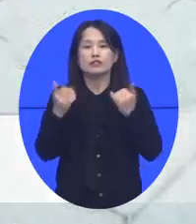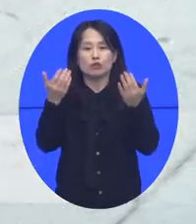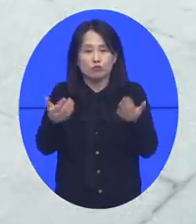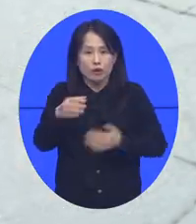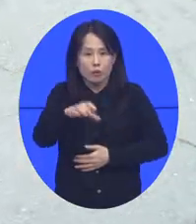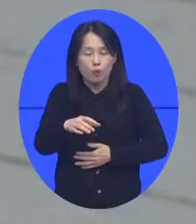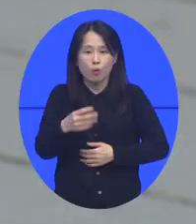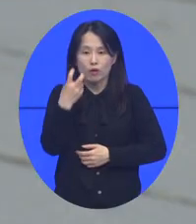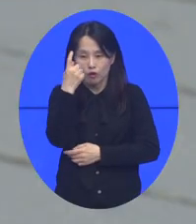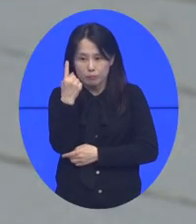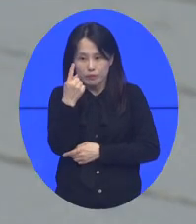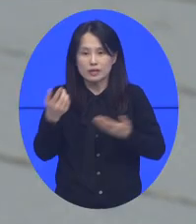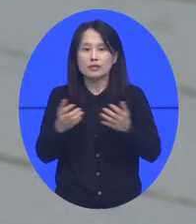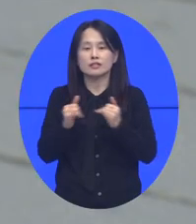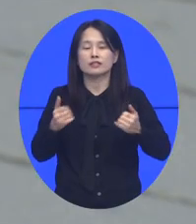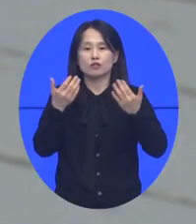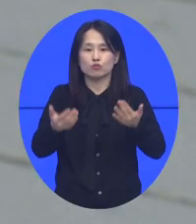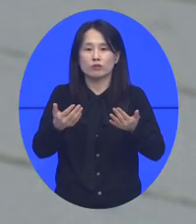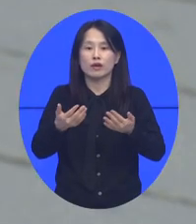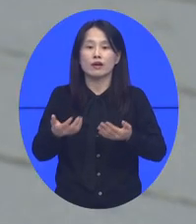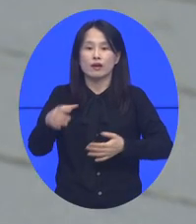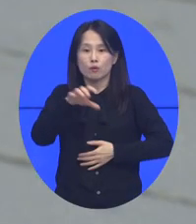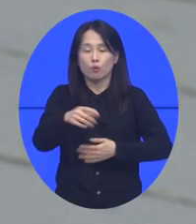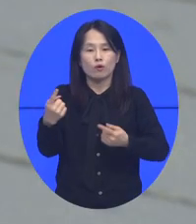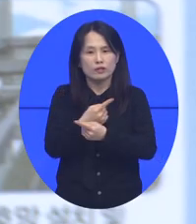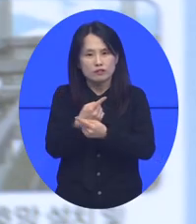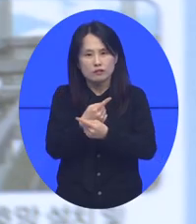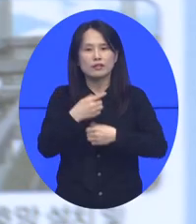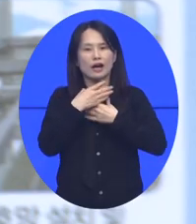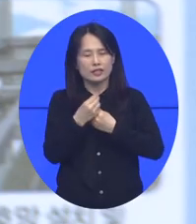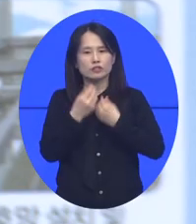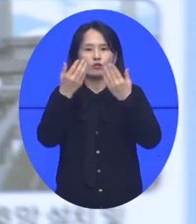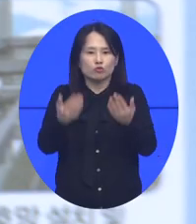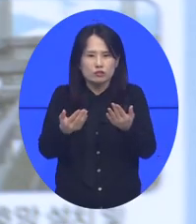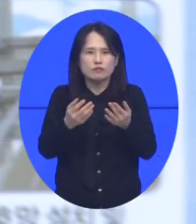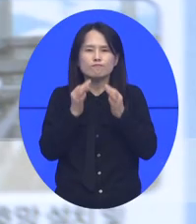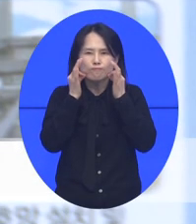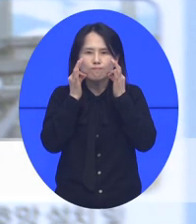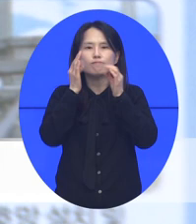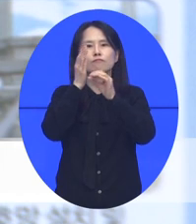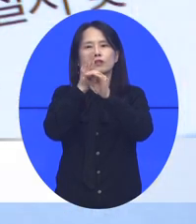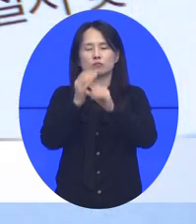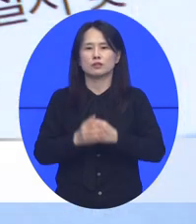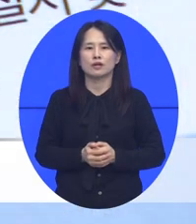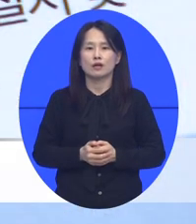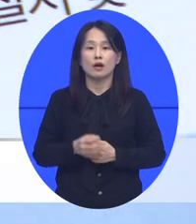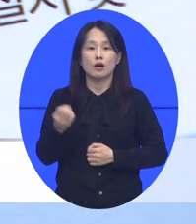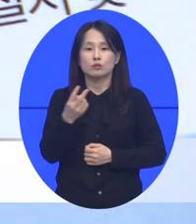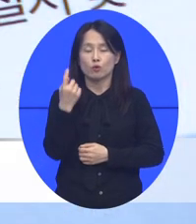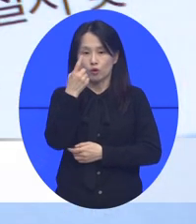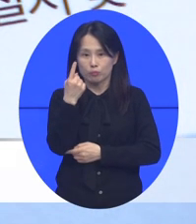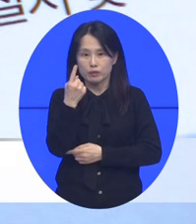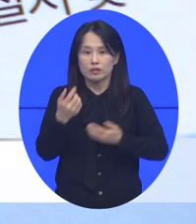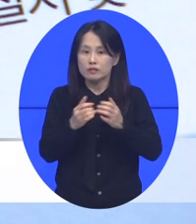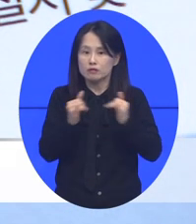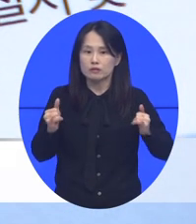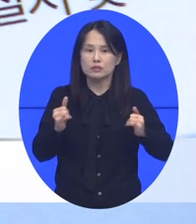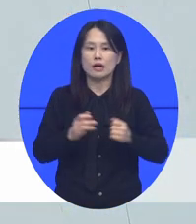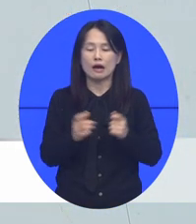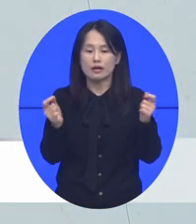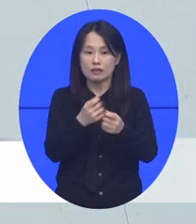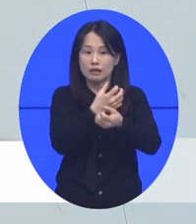쉼터, 경비 노동자 휴게 시설 개선 등 안전과 휴식을 위해서도 힘쓰고 있습니다. 더불어 경비 노동자 단기 계약